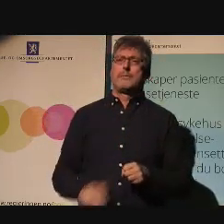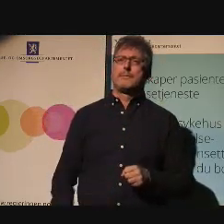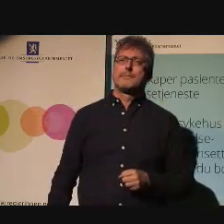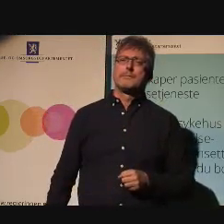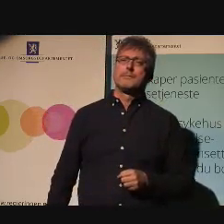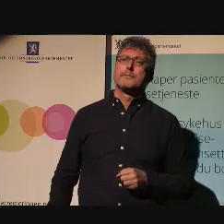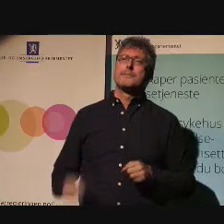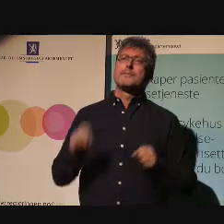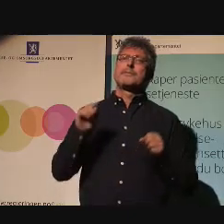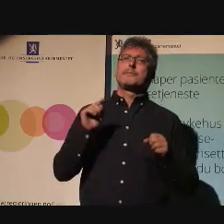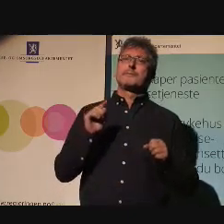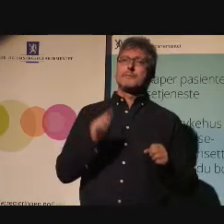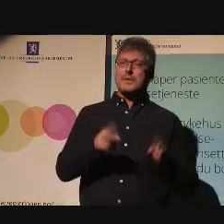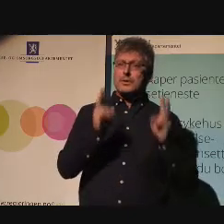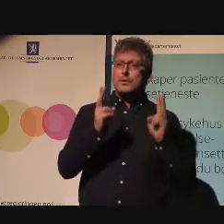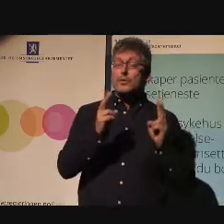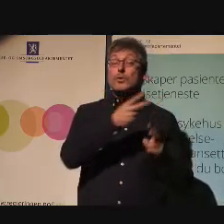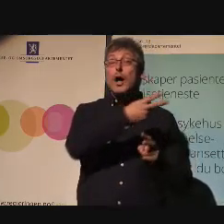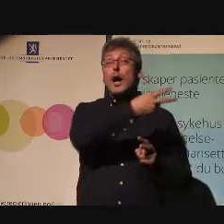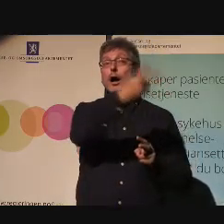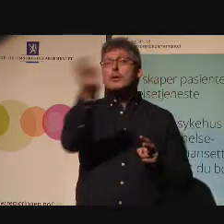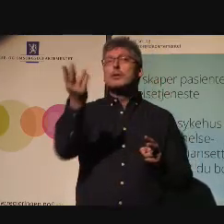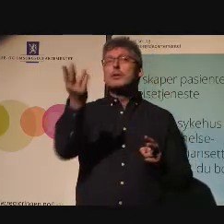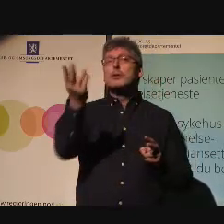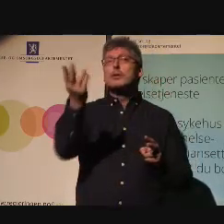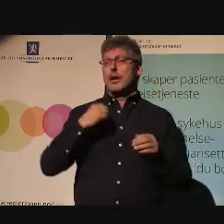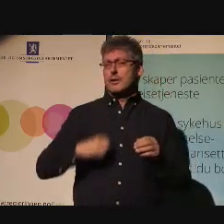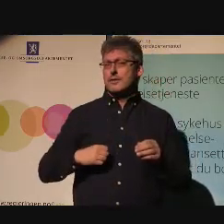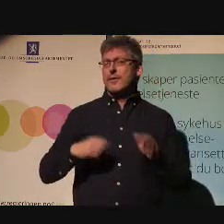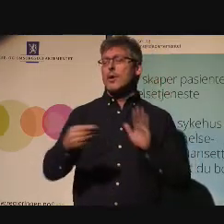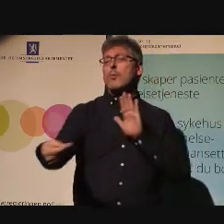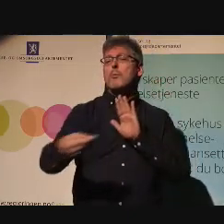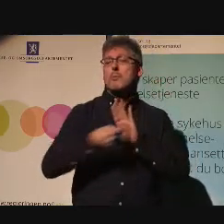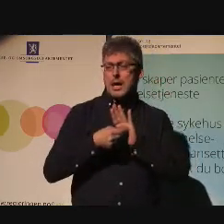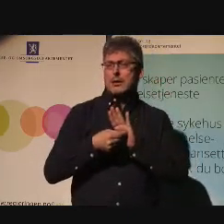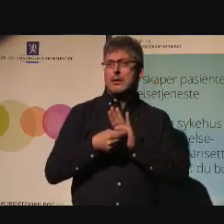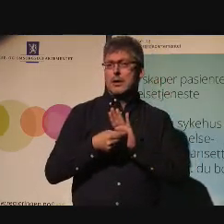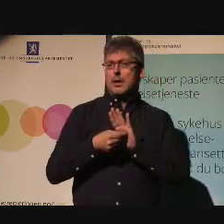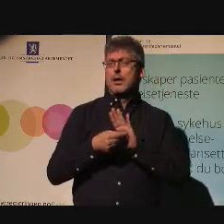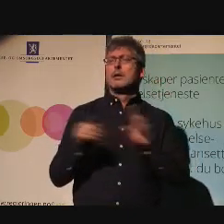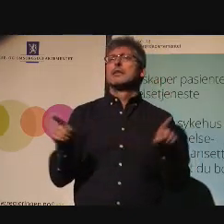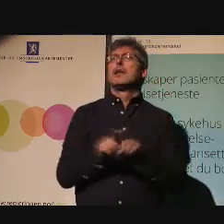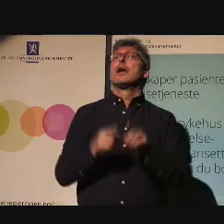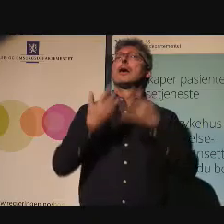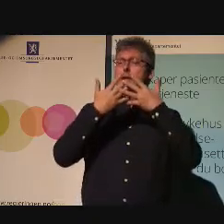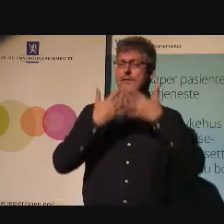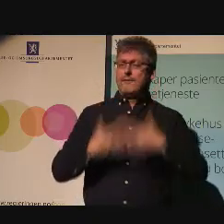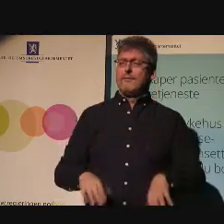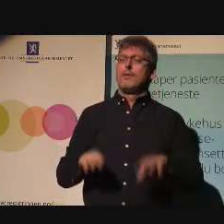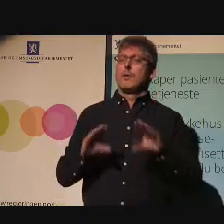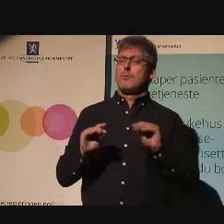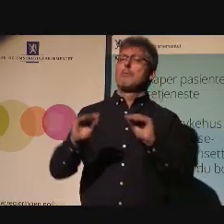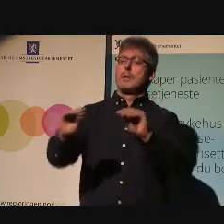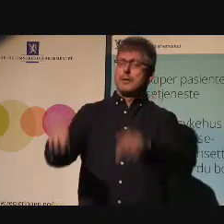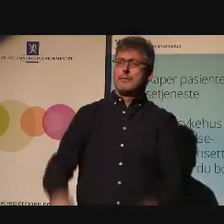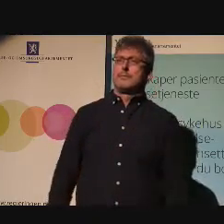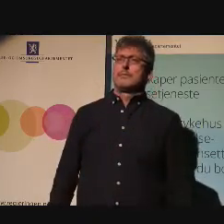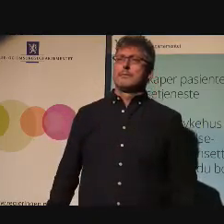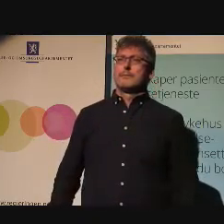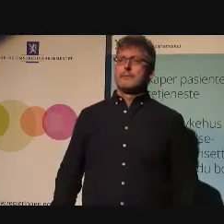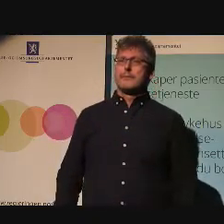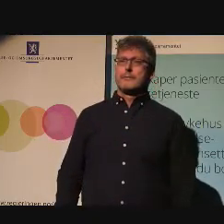alle andre har også et ansvar for å bidra til at dette fungerer bedre.